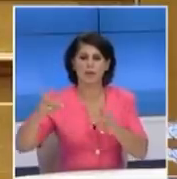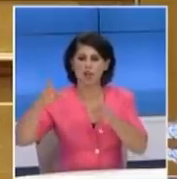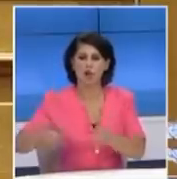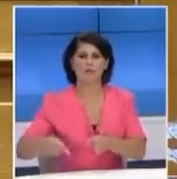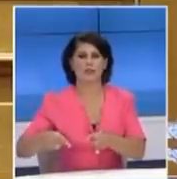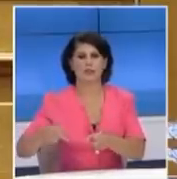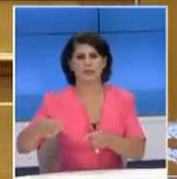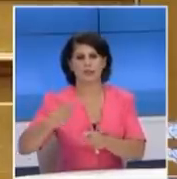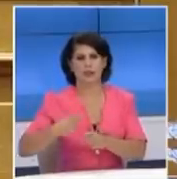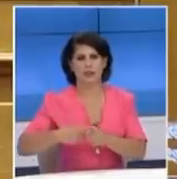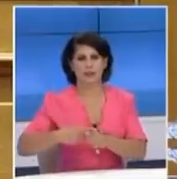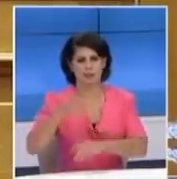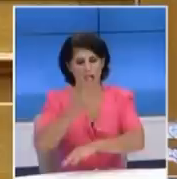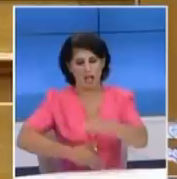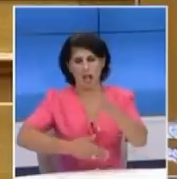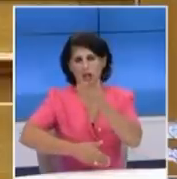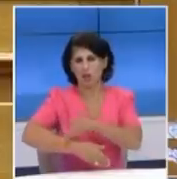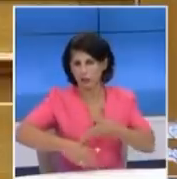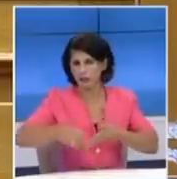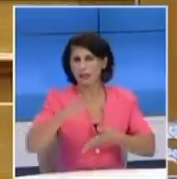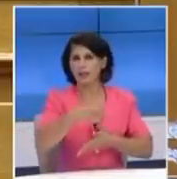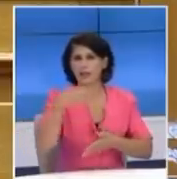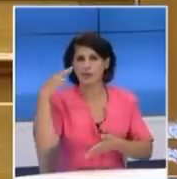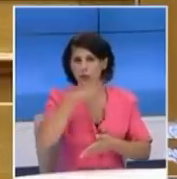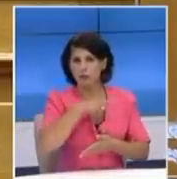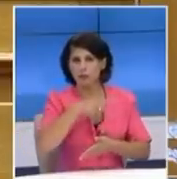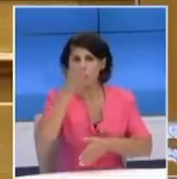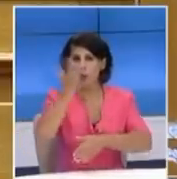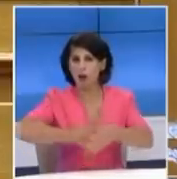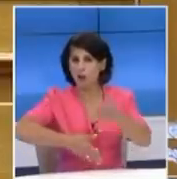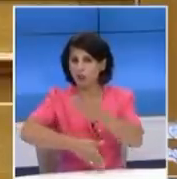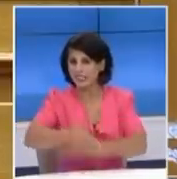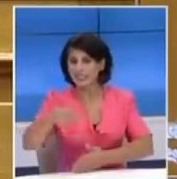την Ελλάδα. Μην την ακροτηριάζετε, γιατί θα είστε ο Πρωθυπουργός που